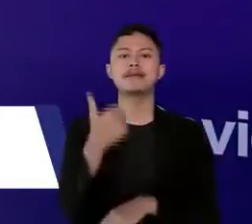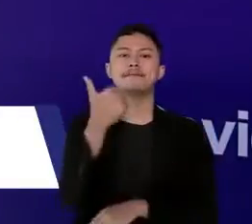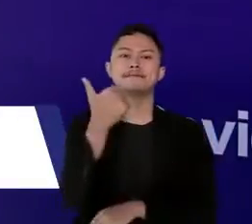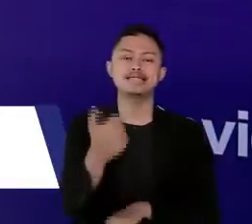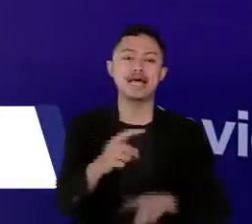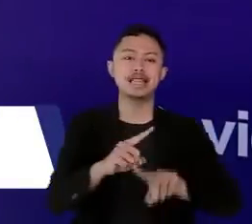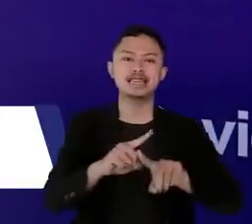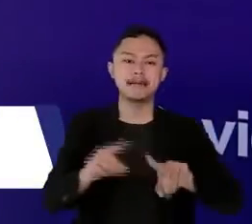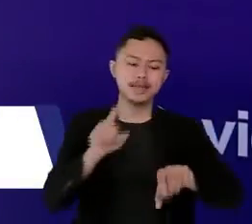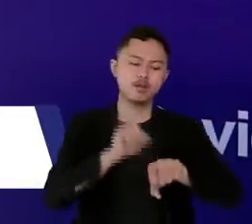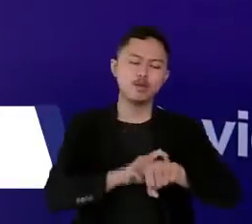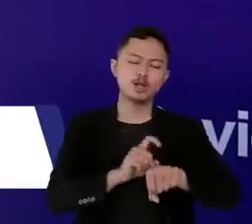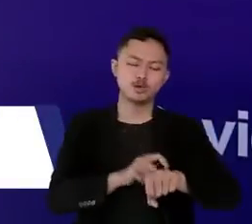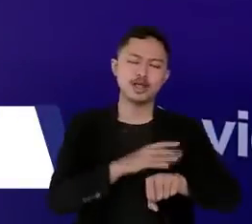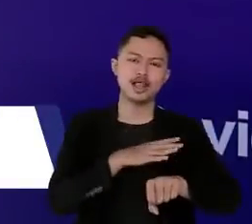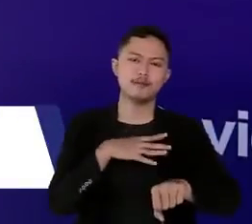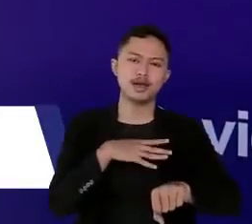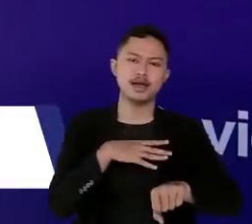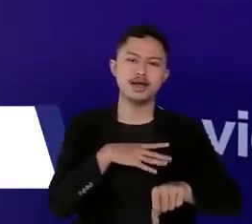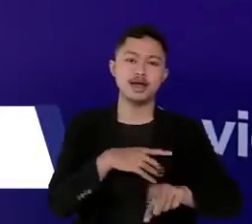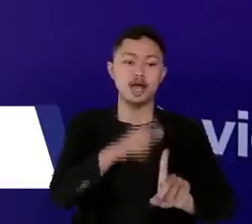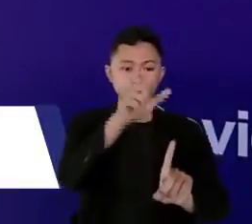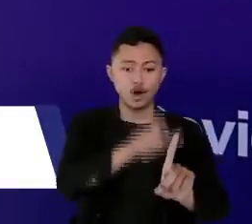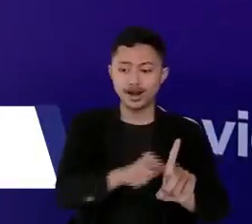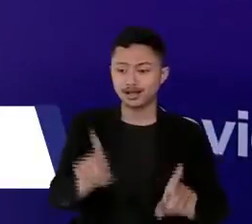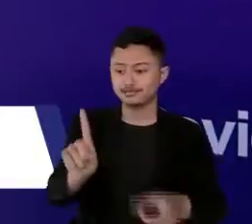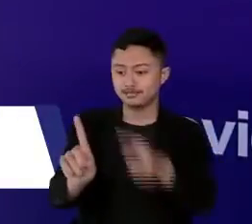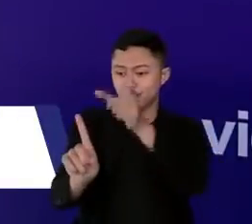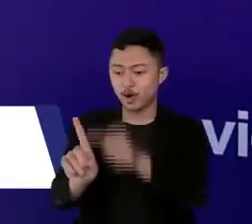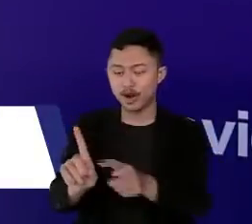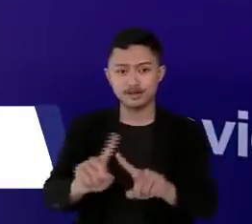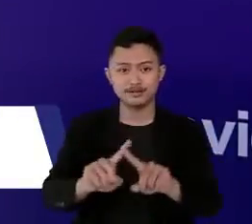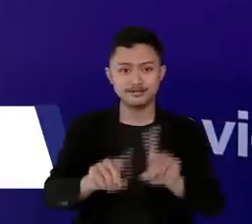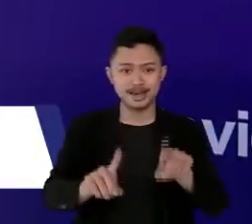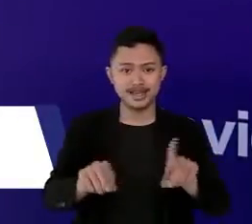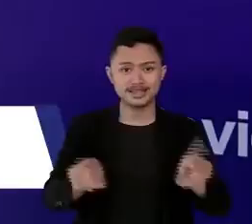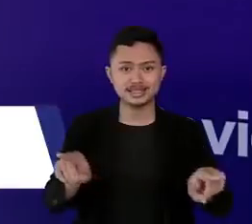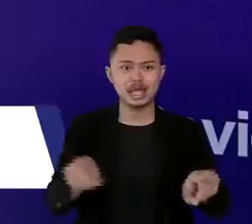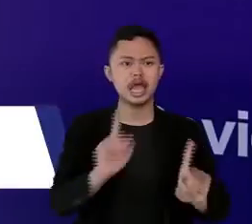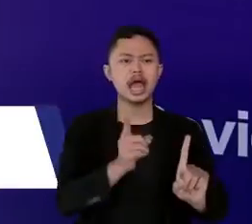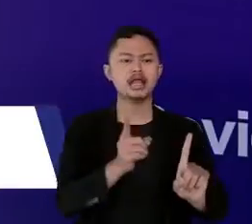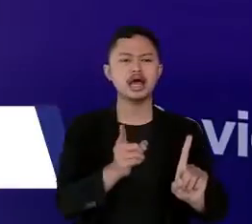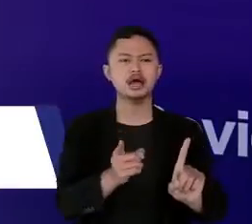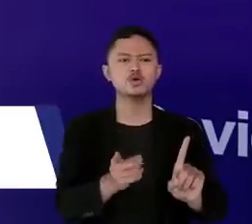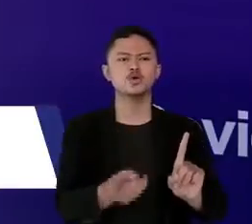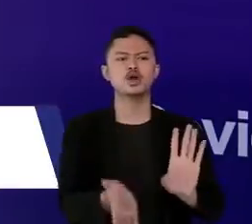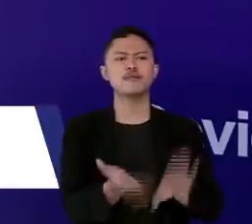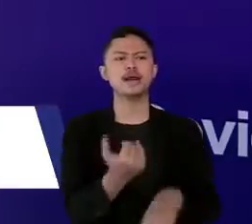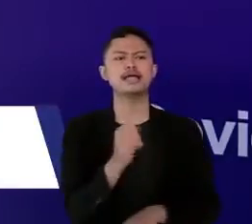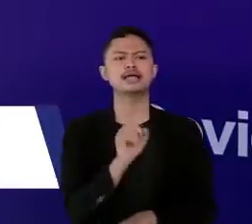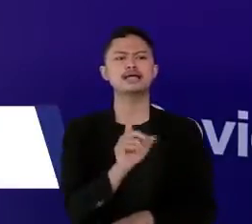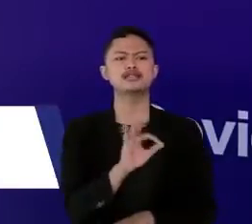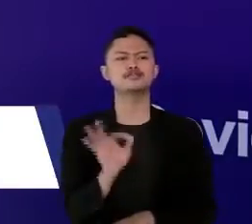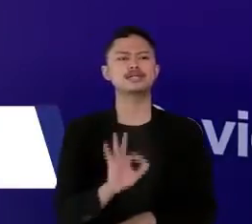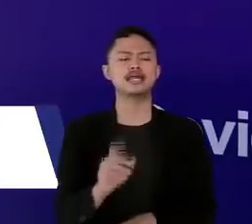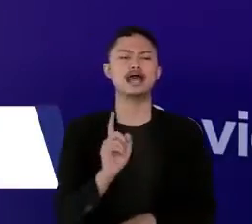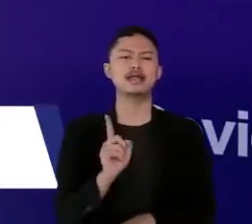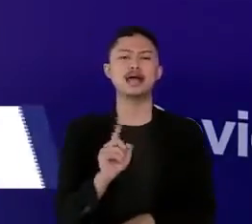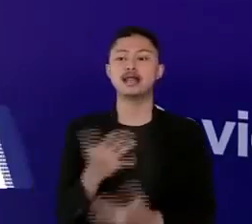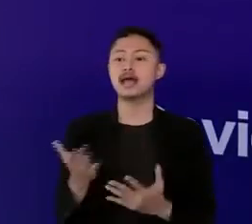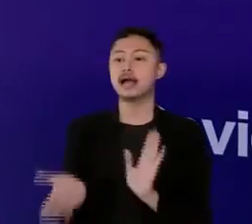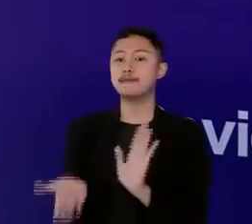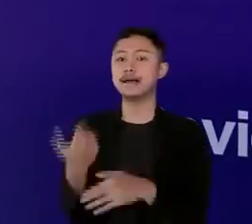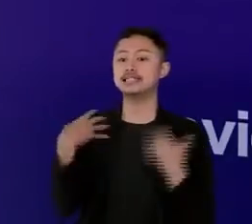butuh waktu dan masing-masing orang tuh berbeda-beda ada yang cepat teratasi kembali seperti biasa ada yang lama